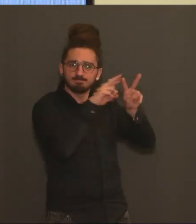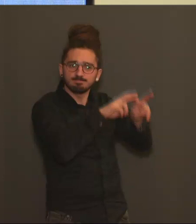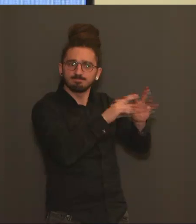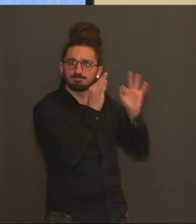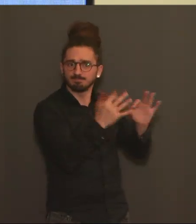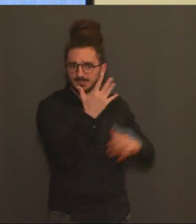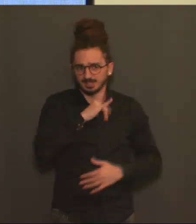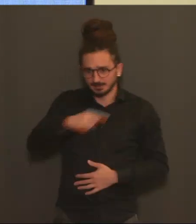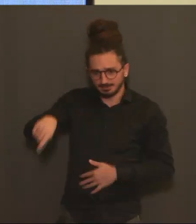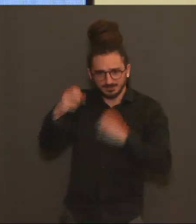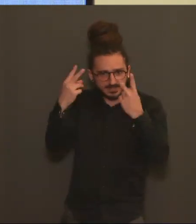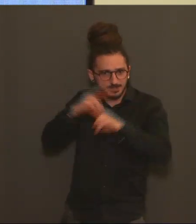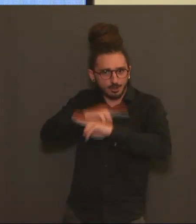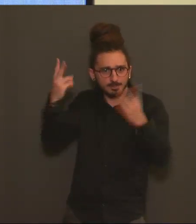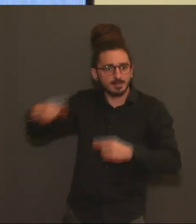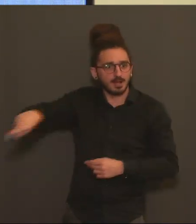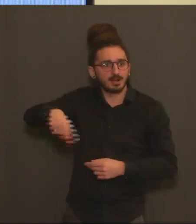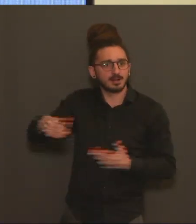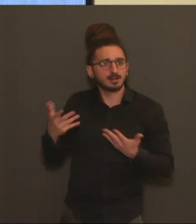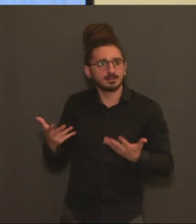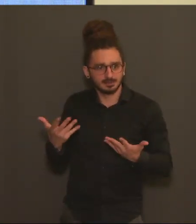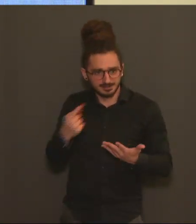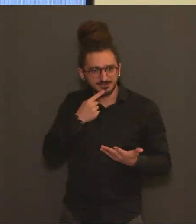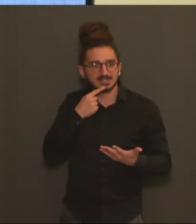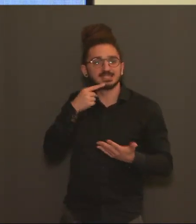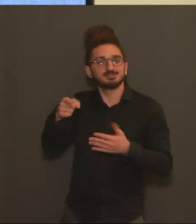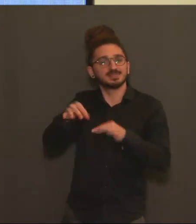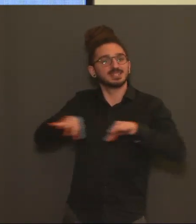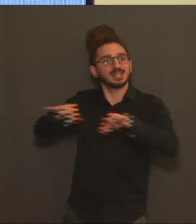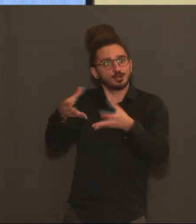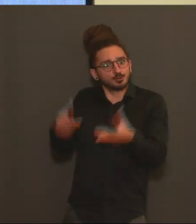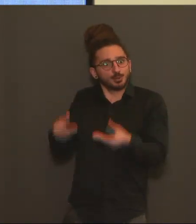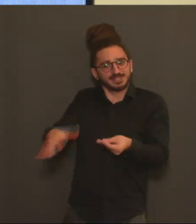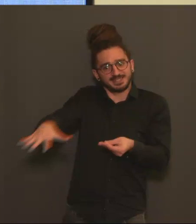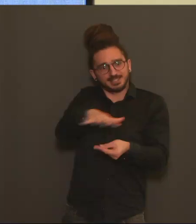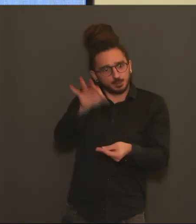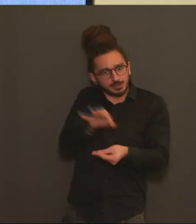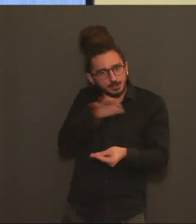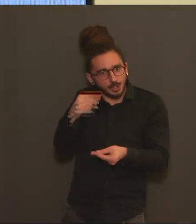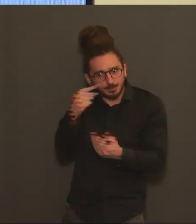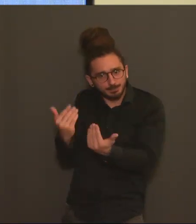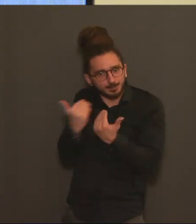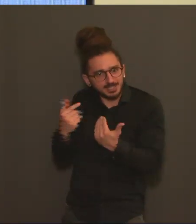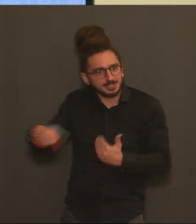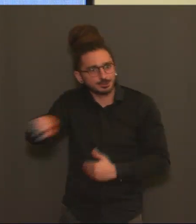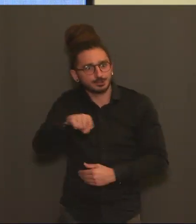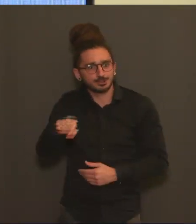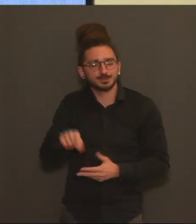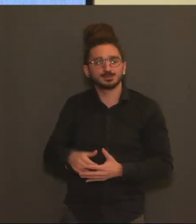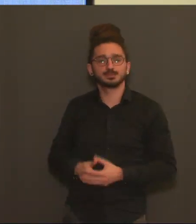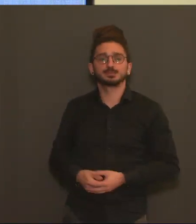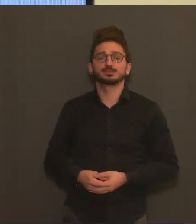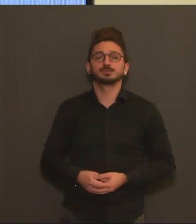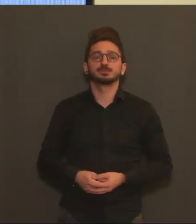le terrain. Et nous avons la chance de disposer maintenant, depuis une dizaine de jours, de 2 grosses